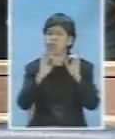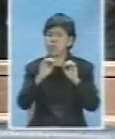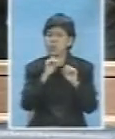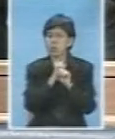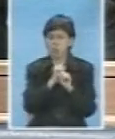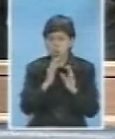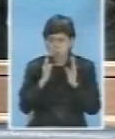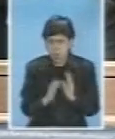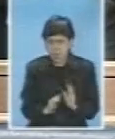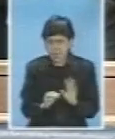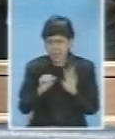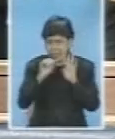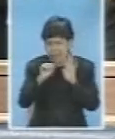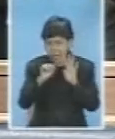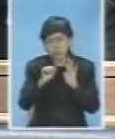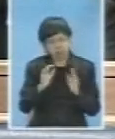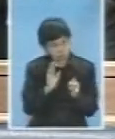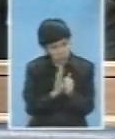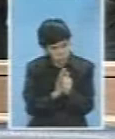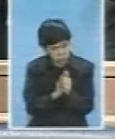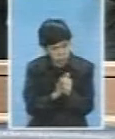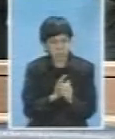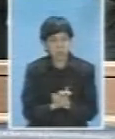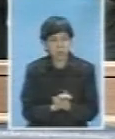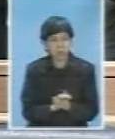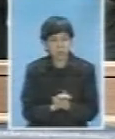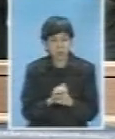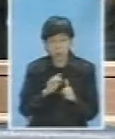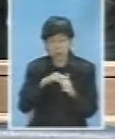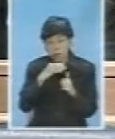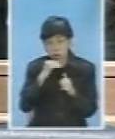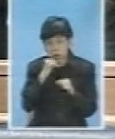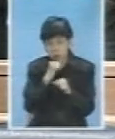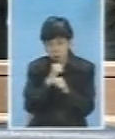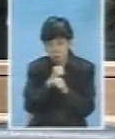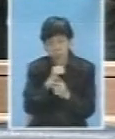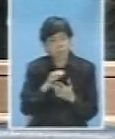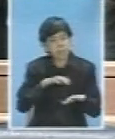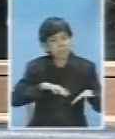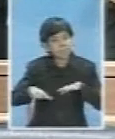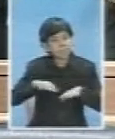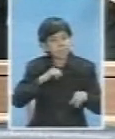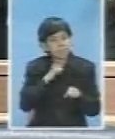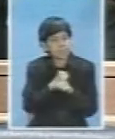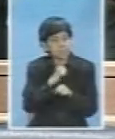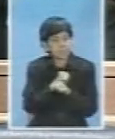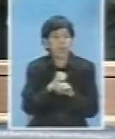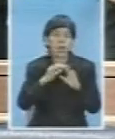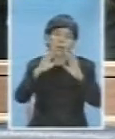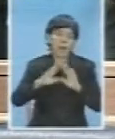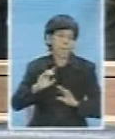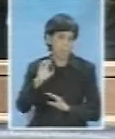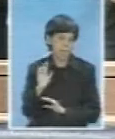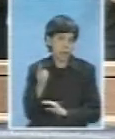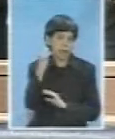ถึง 400,000 คนและแน่นอนที่สุดคือเรื่องของการบริหารจัดการในรูปแบบ